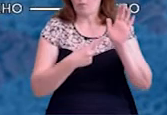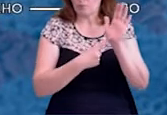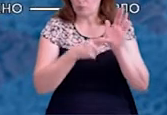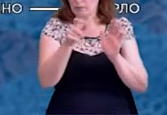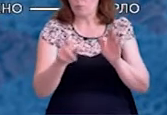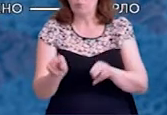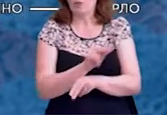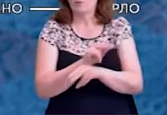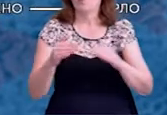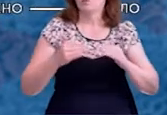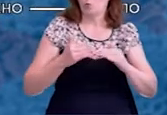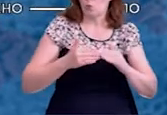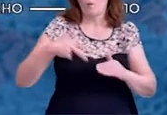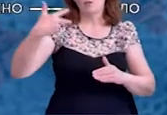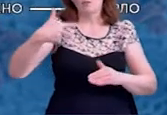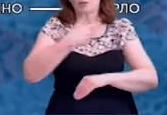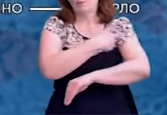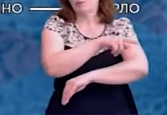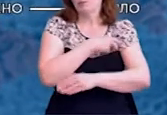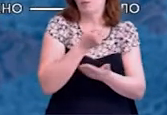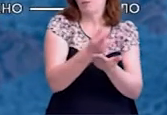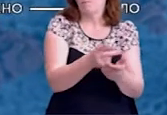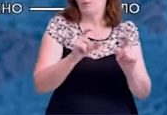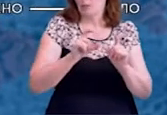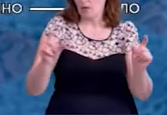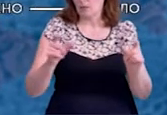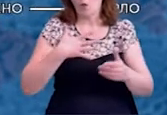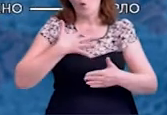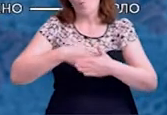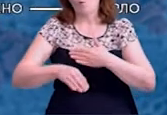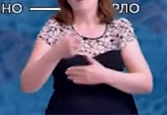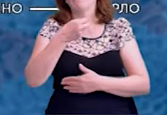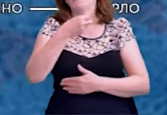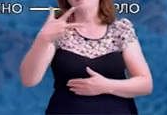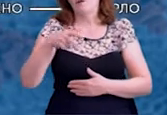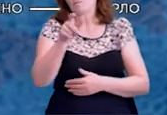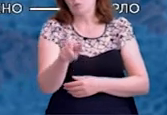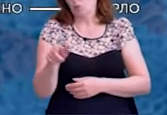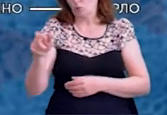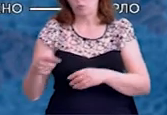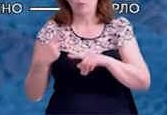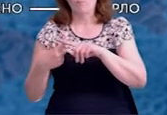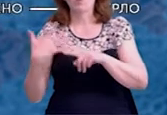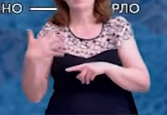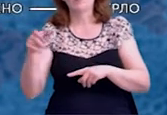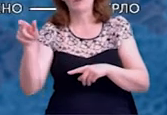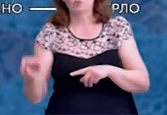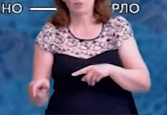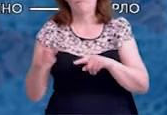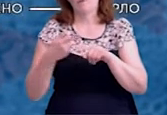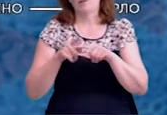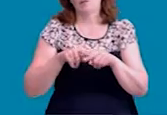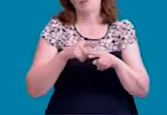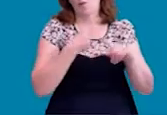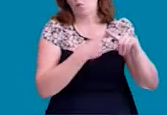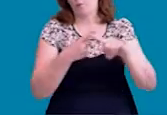лікуються вдома, 30 в лікарнях. Померли від коронавірусу 13 людей, ще 5 померлих мали супутній діагноз